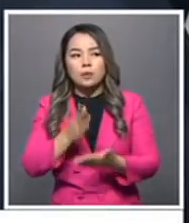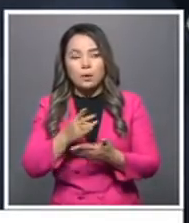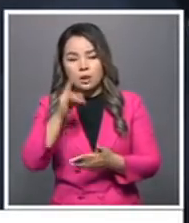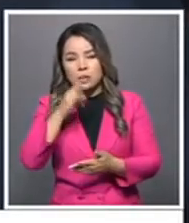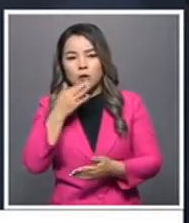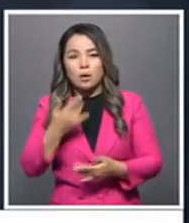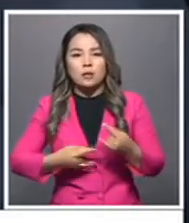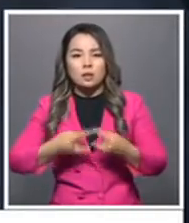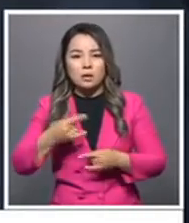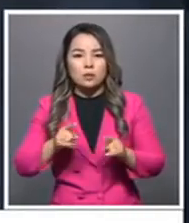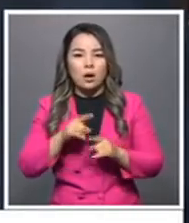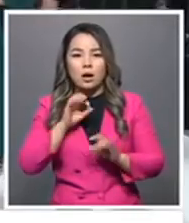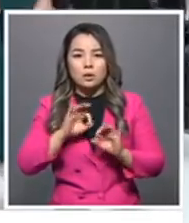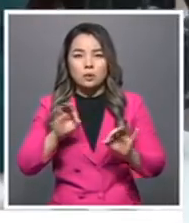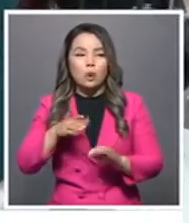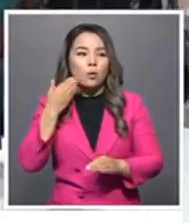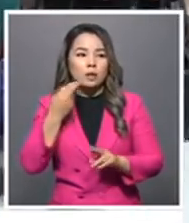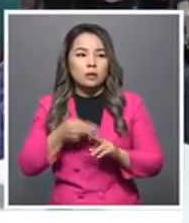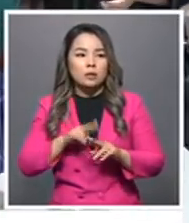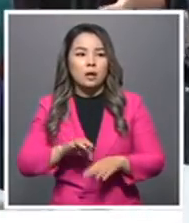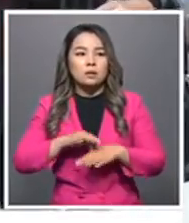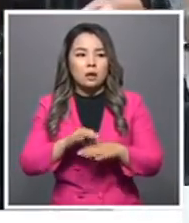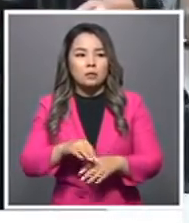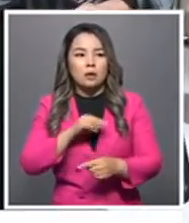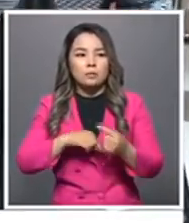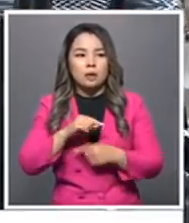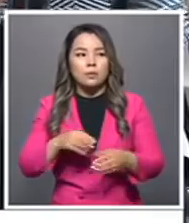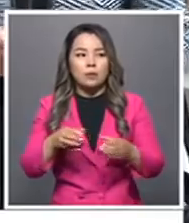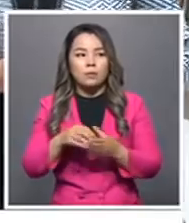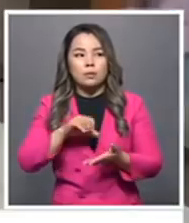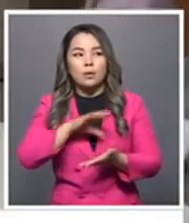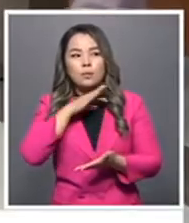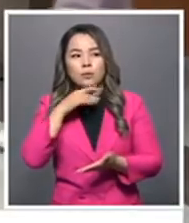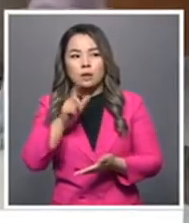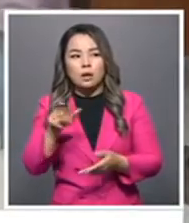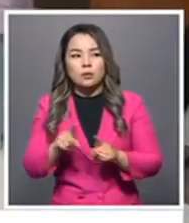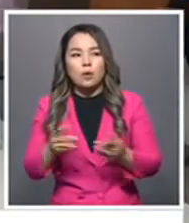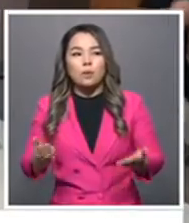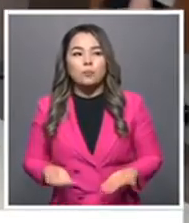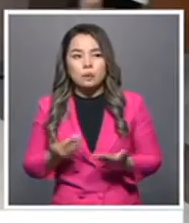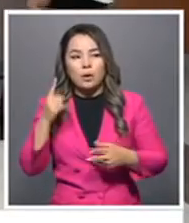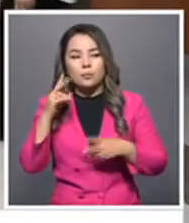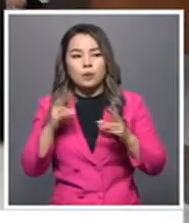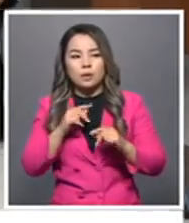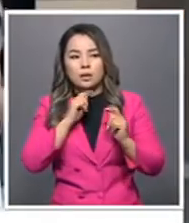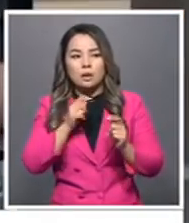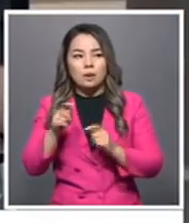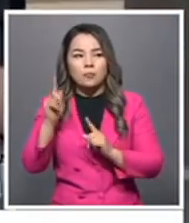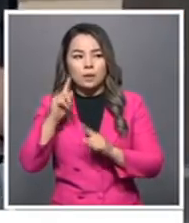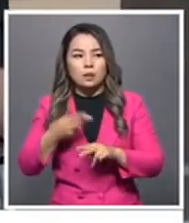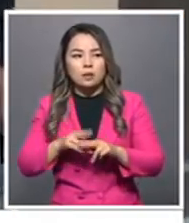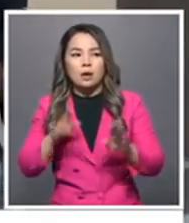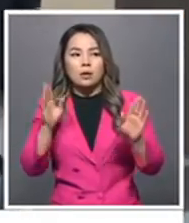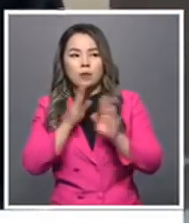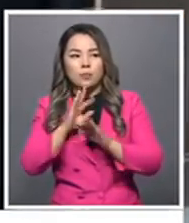ұлттық телеарнасындағы айтуға оңай ток-шоу жүргізген кәсіби маман талайдың жүрегі жылдап өміріне үміт отын сыйлай білді.